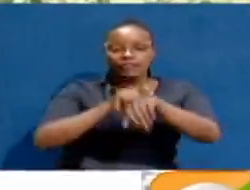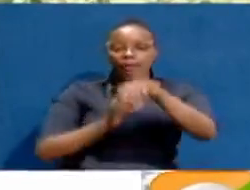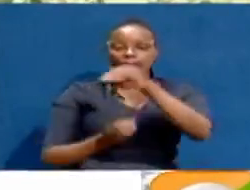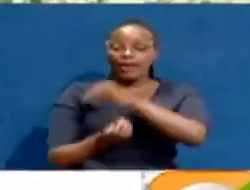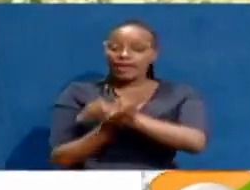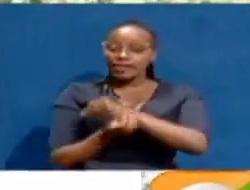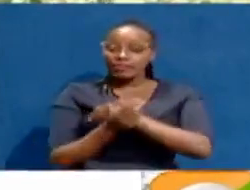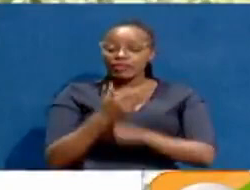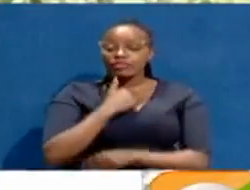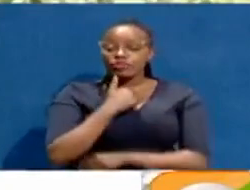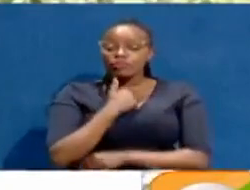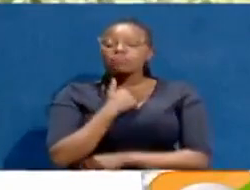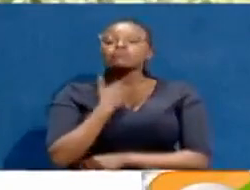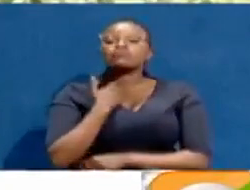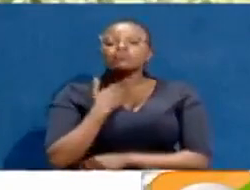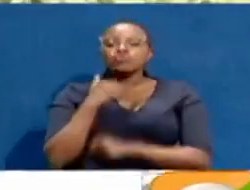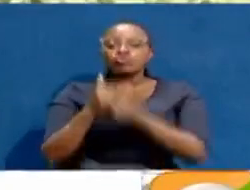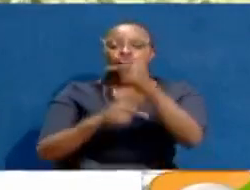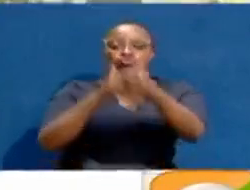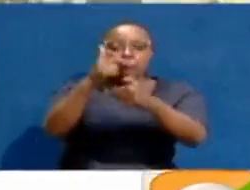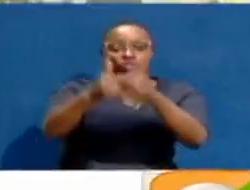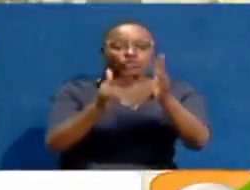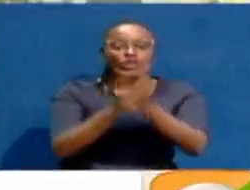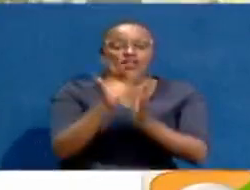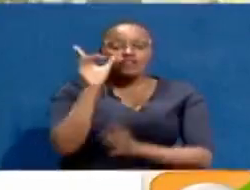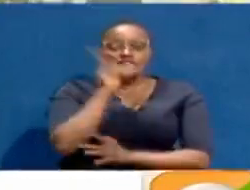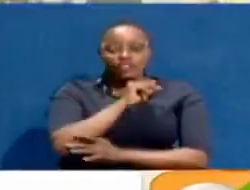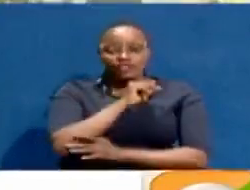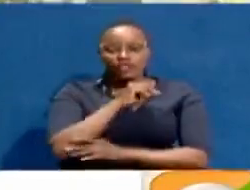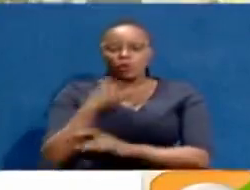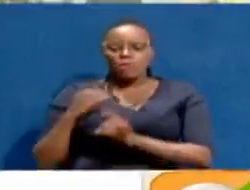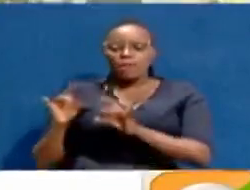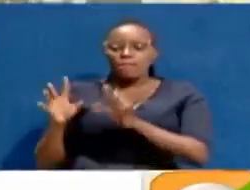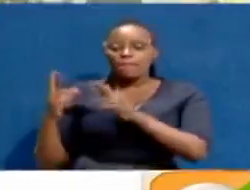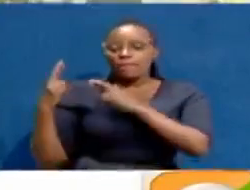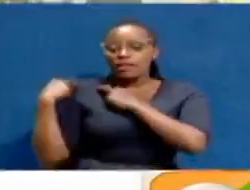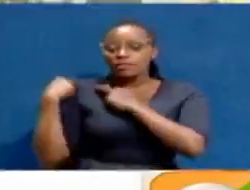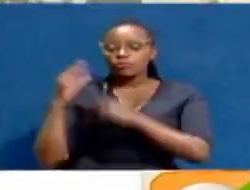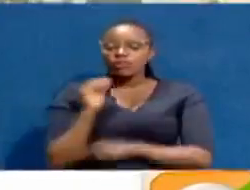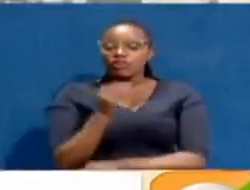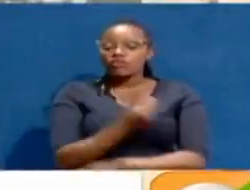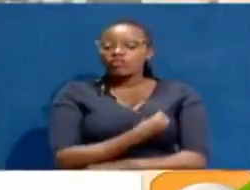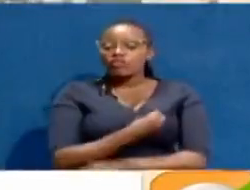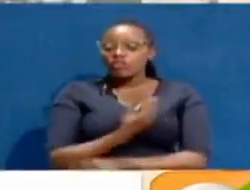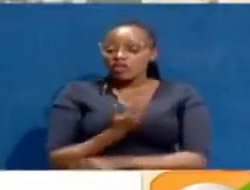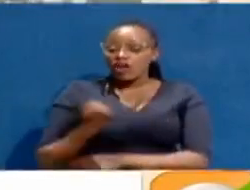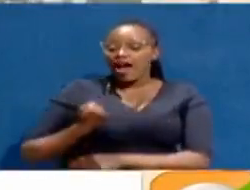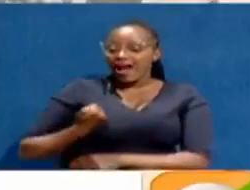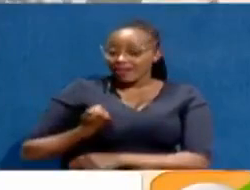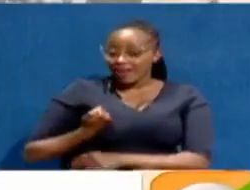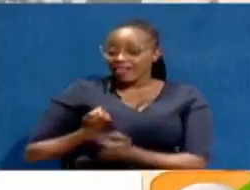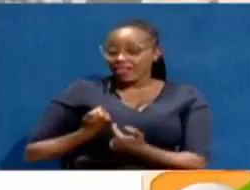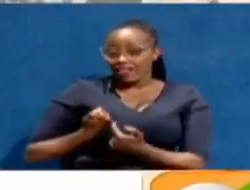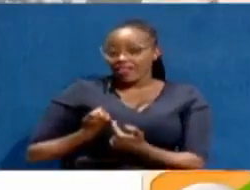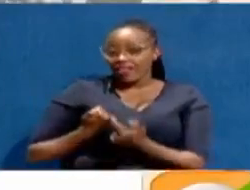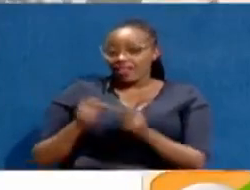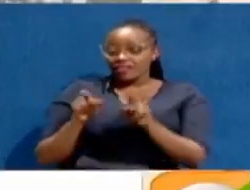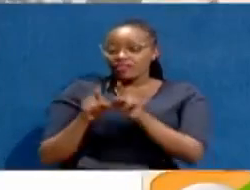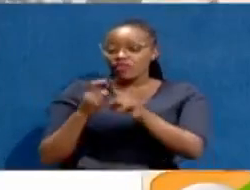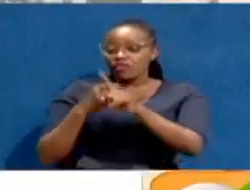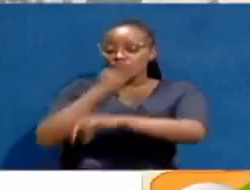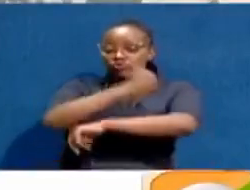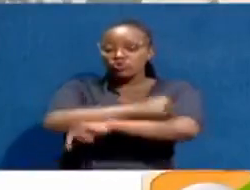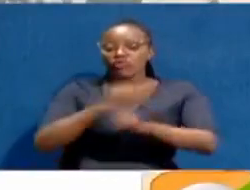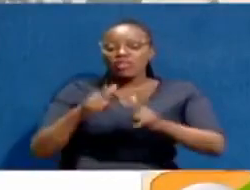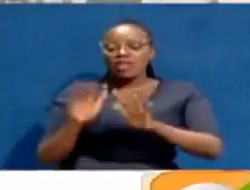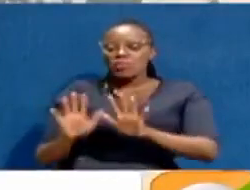akinieleza mimi nataka endelee tamalize kabisa. Tumekwepa majukumu yetu. Msichana, hasa mtoto wa kisichana, atoke shule na